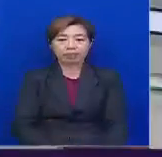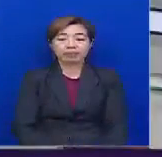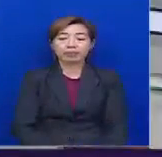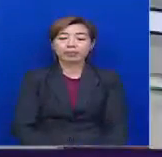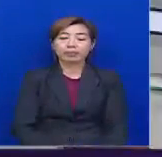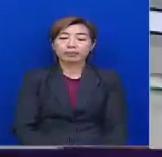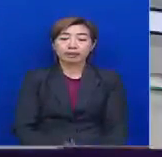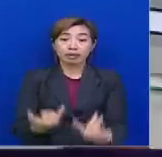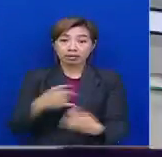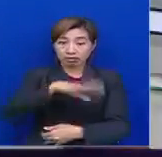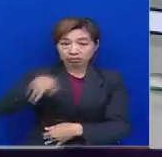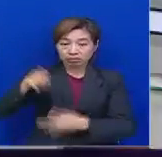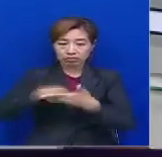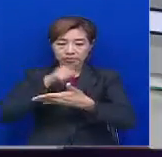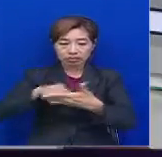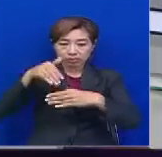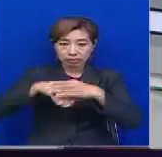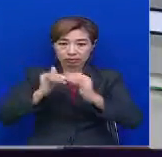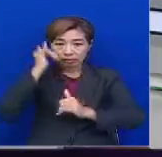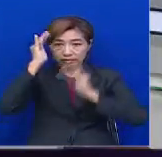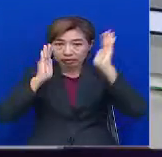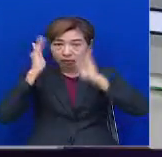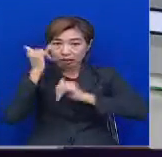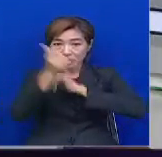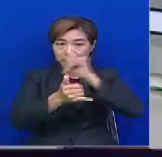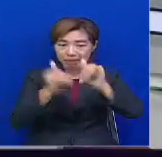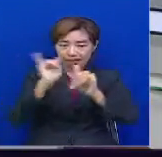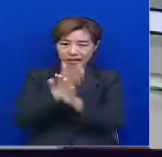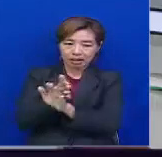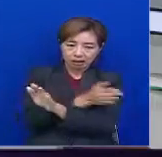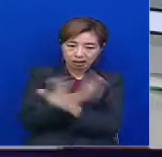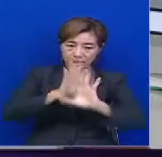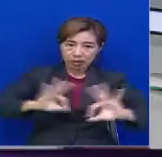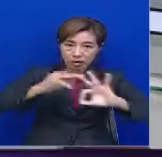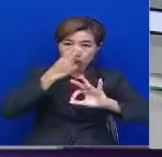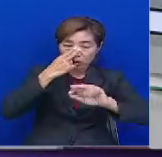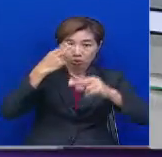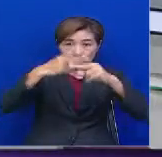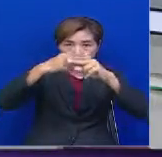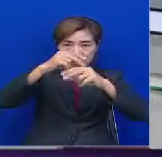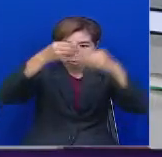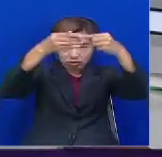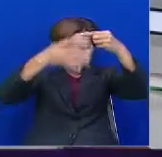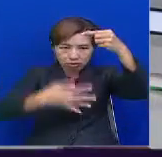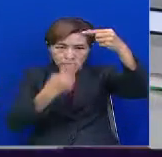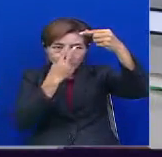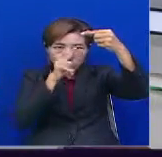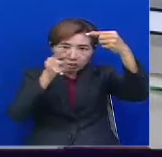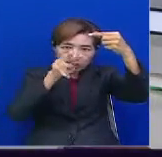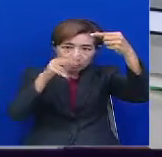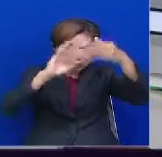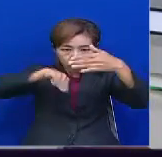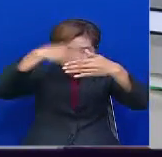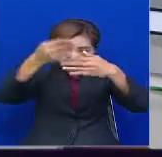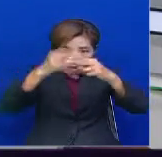ก่อนที่จะไปใช้สิทธิ์ออกเสียงประชามติในวันที่ 7สิงหาคมนะครับสิ่งสำคัญก็คือต้องไปตรวจสอบรายชื่อกันก่อนแต่วัดบัญชีรายชื่อที่